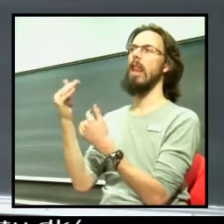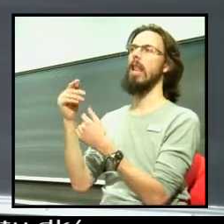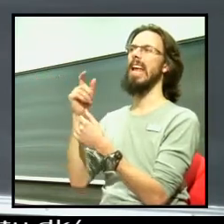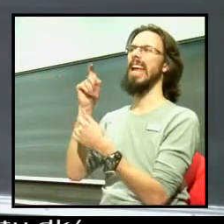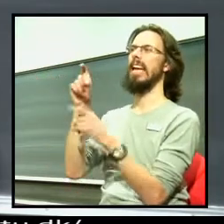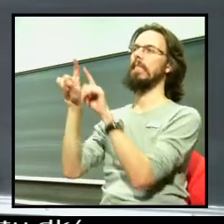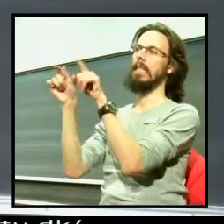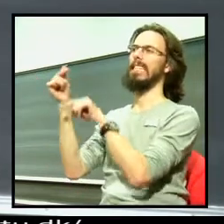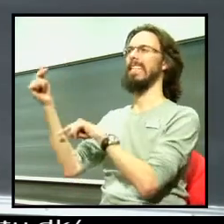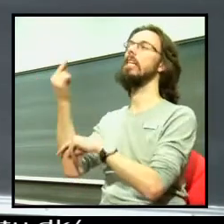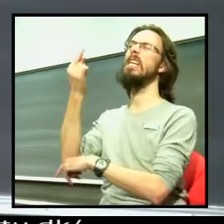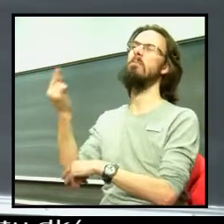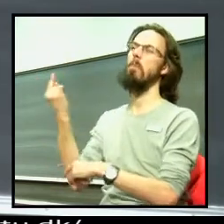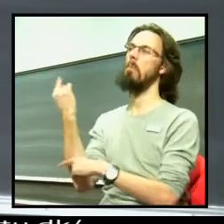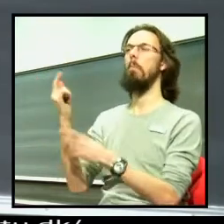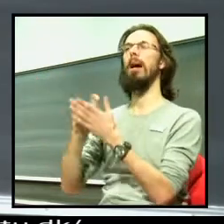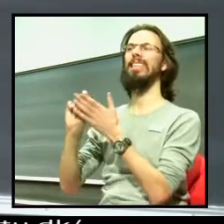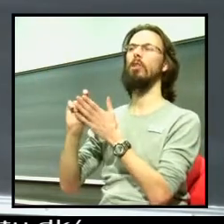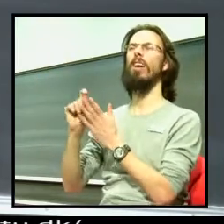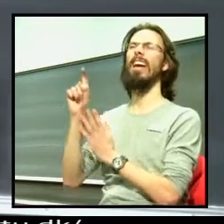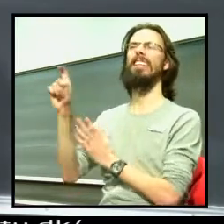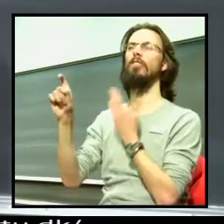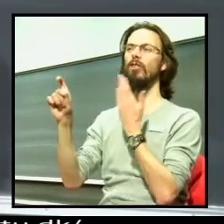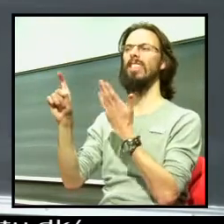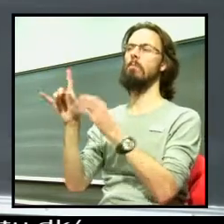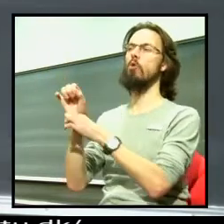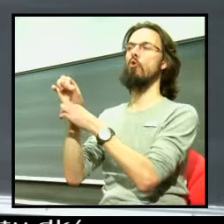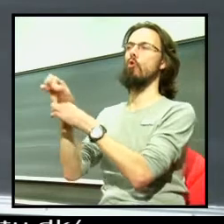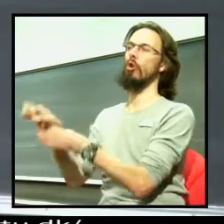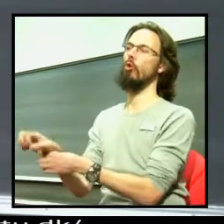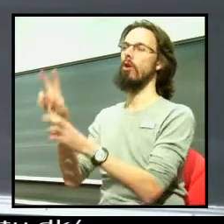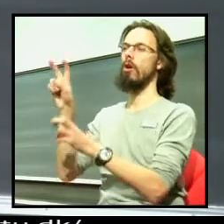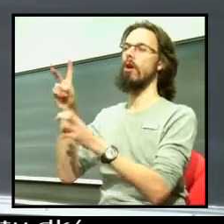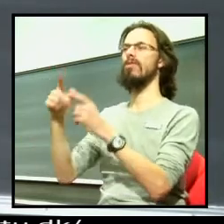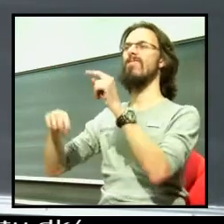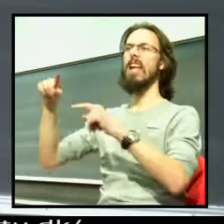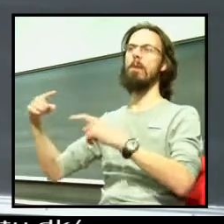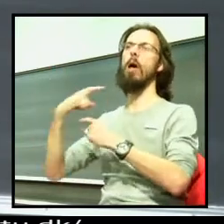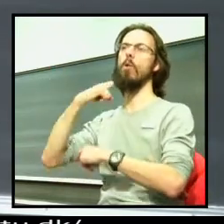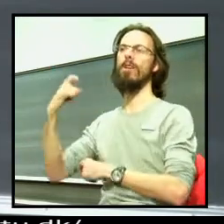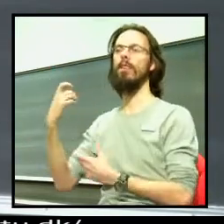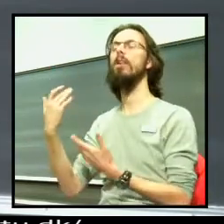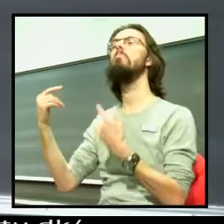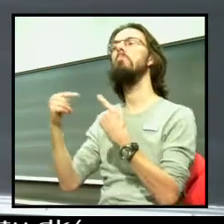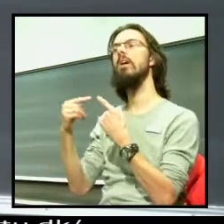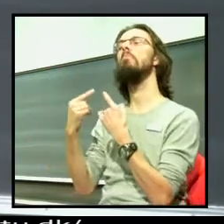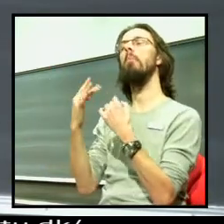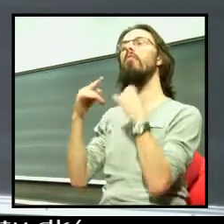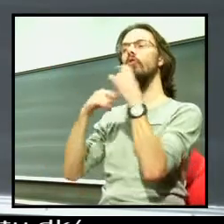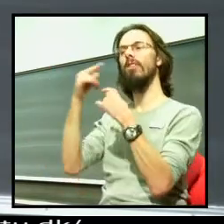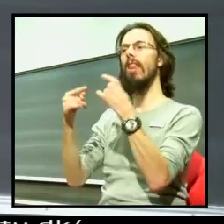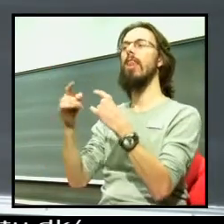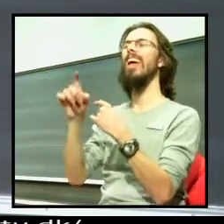vi undertrykker, siger vi, variabelafhængigheden. Men altså x af t, det er for at fortælle, at x er en funktion